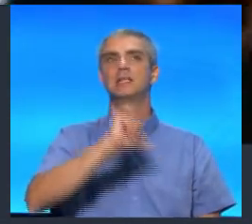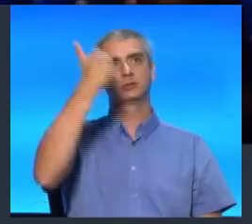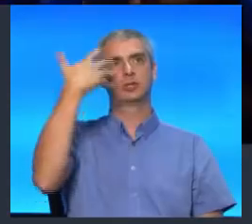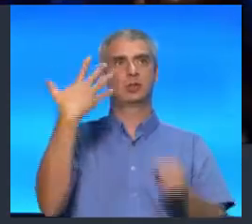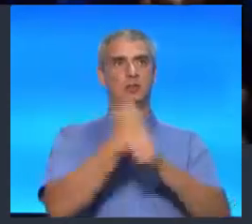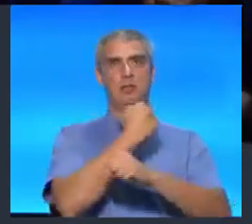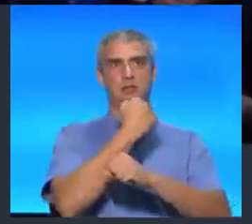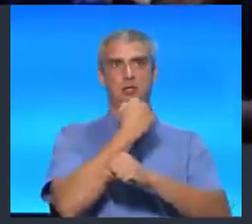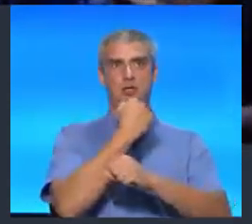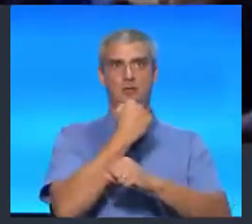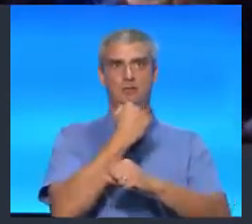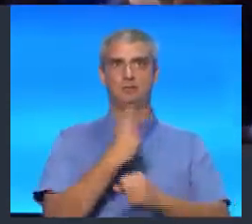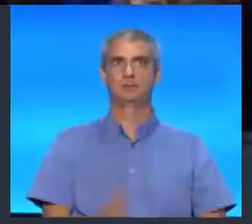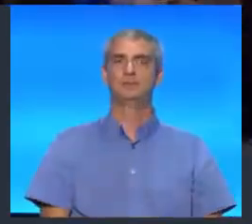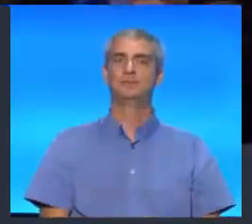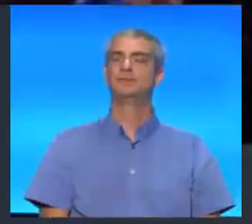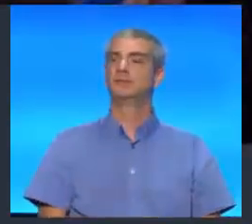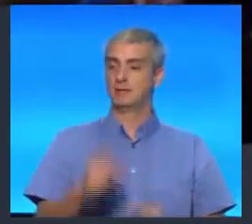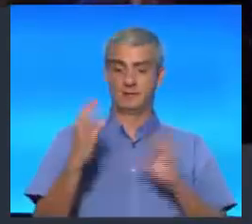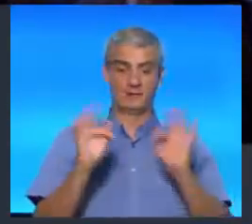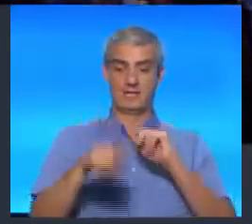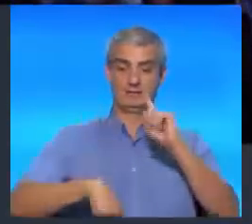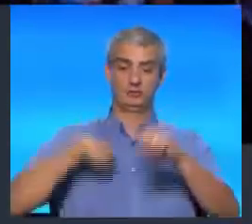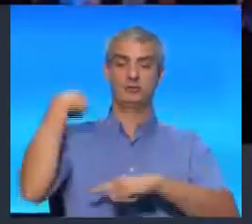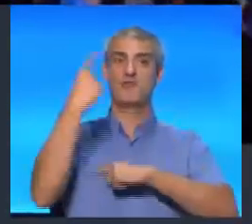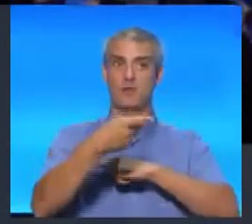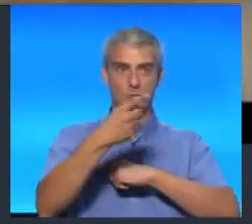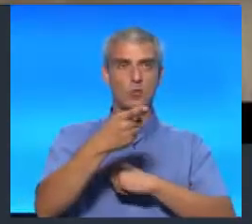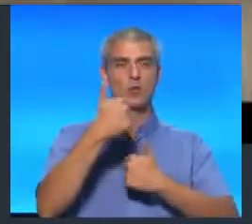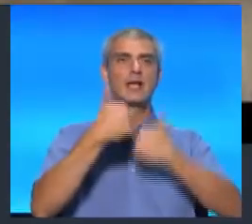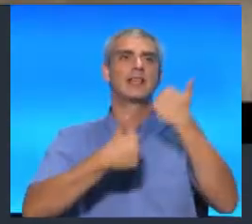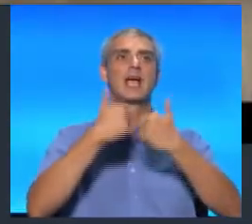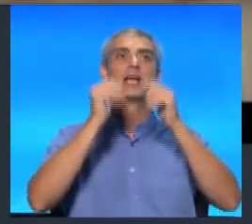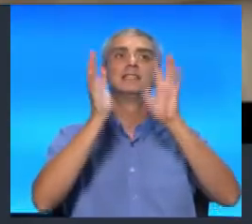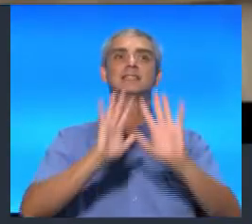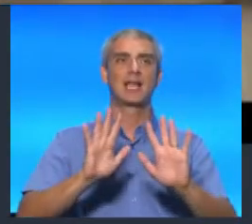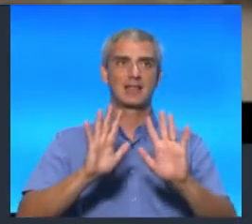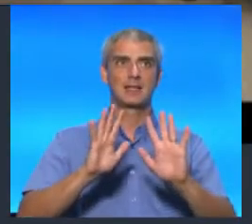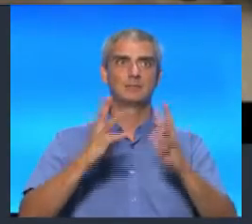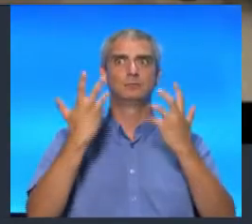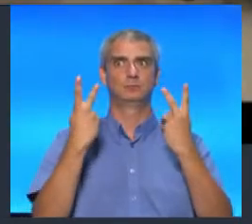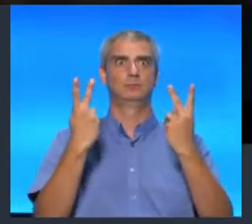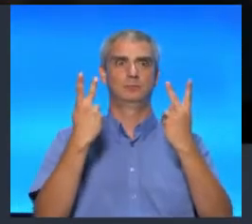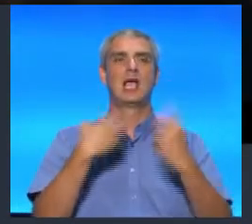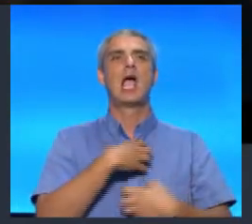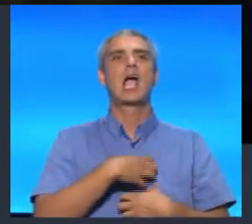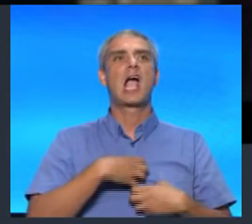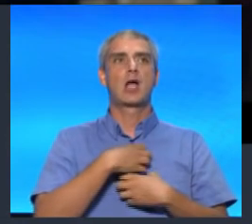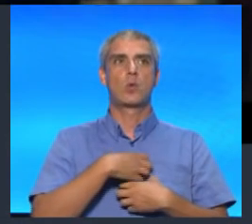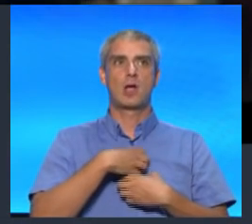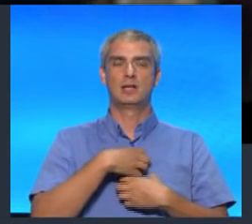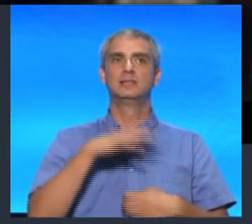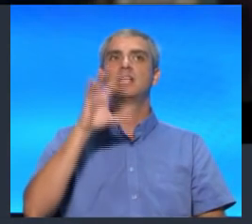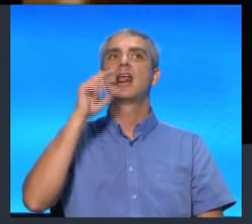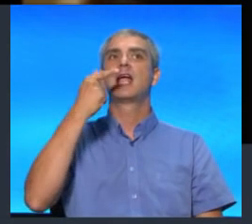בו. בטקס שיערך בשבוע הבא הוא התחרה בסרטים כבדי המשקל געגוע של סבי